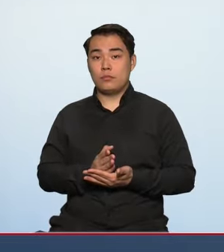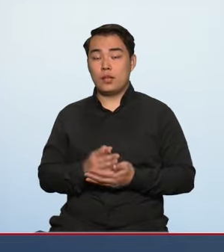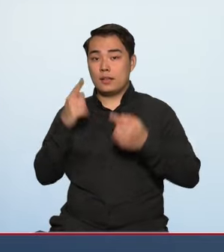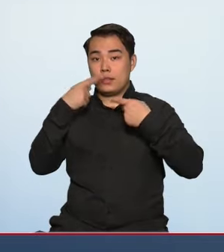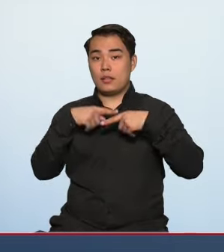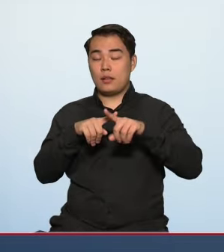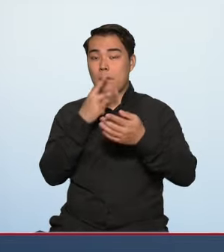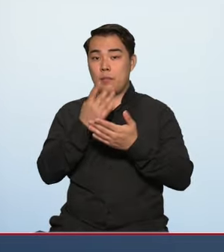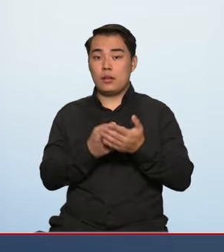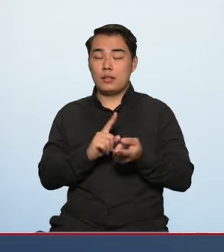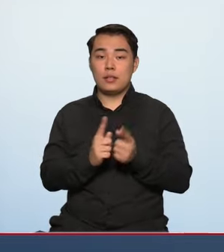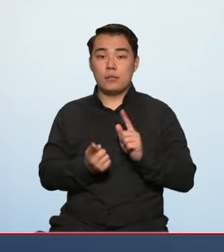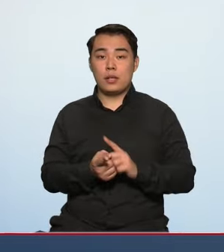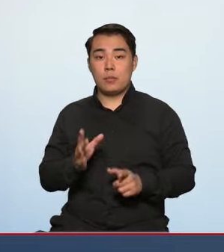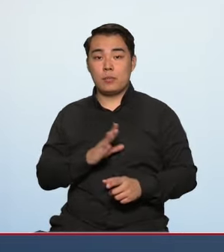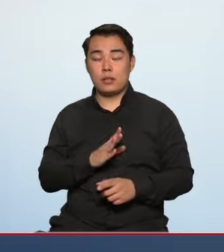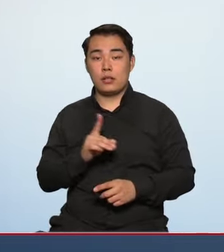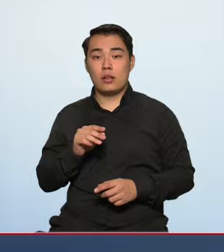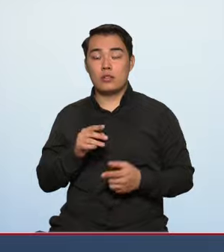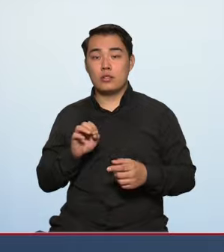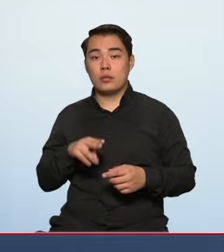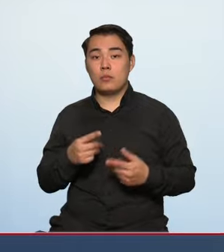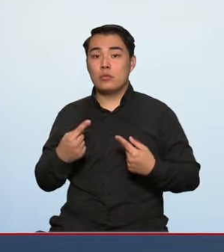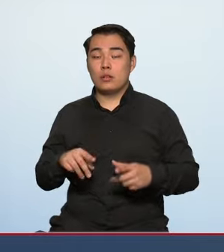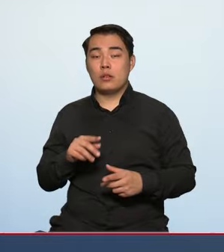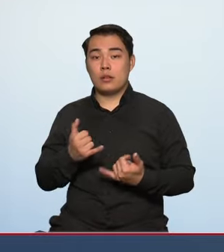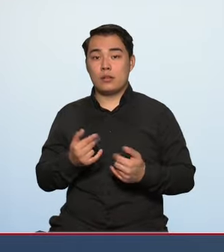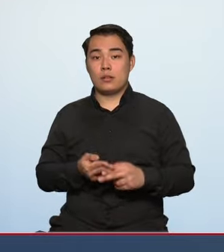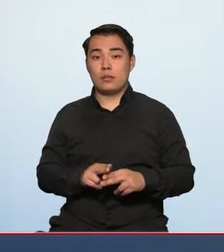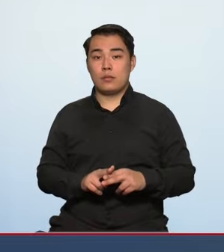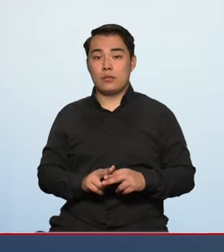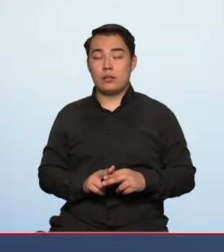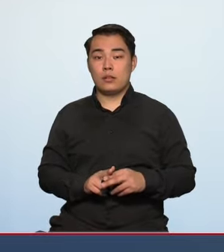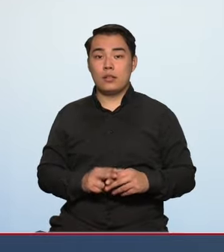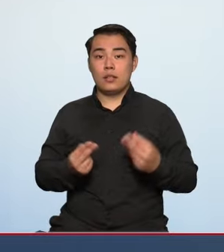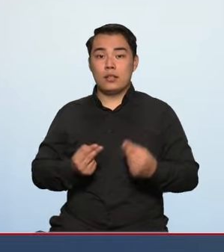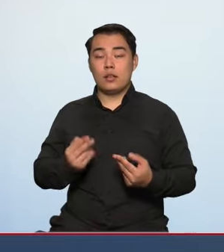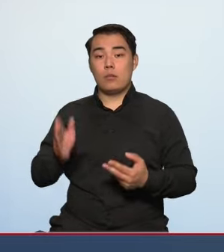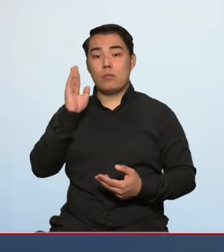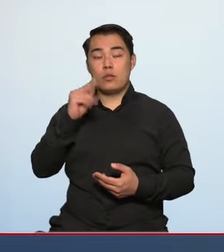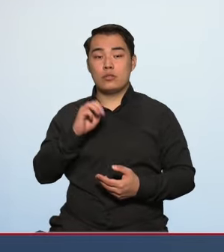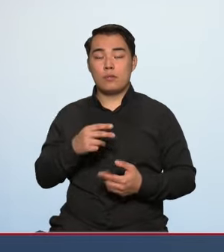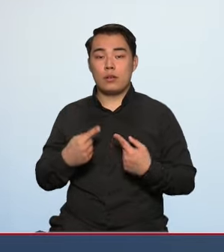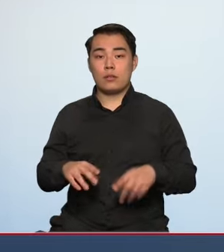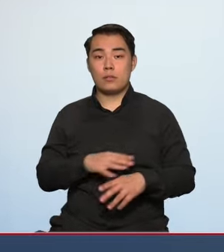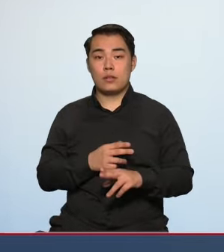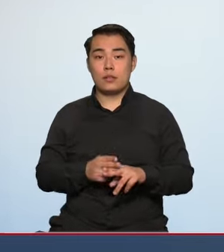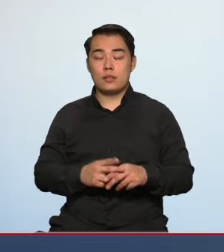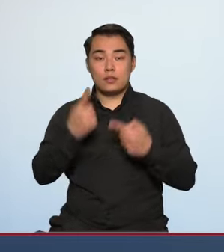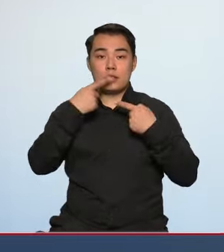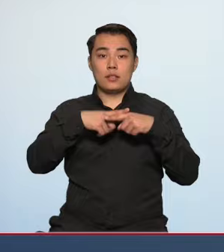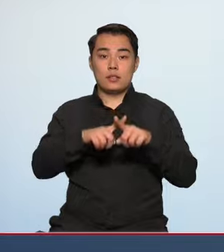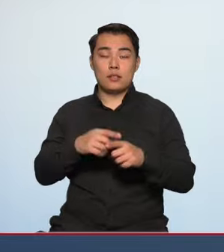Технический регламент немножко изменится, в отличие от того, что был на играх будущего. Нужно будет под технический